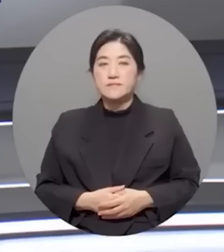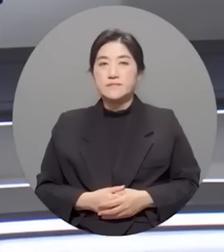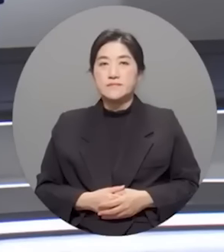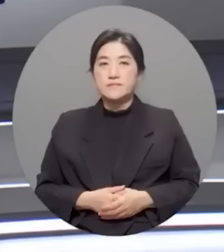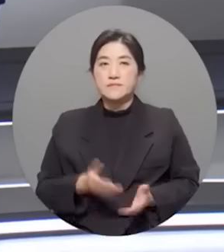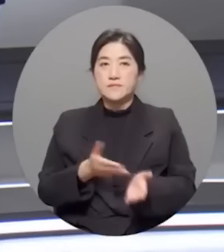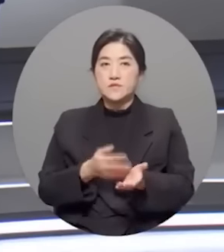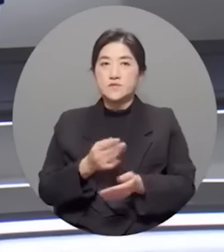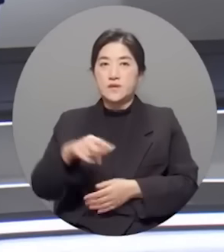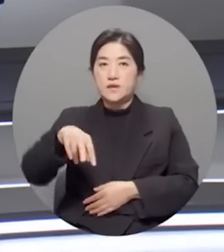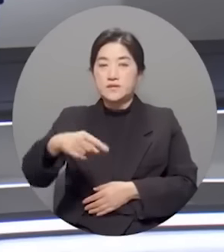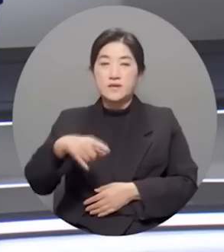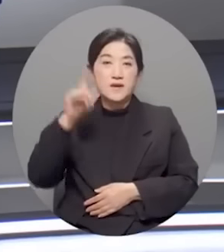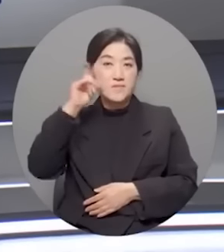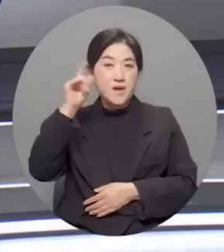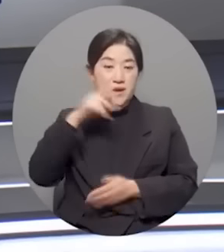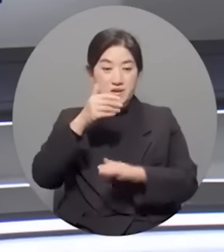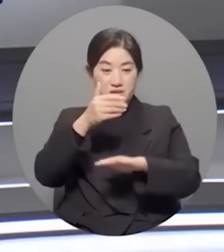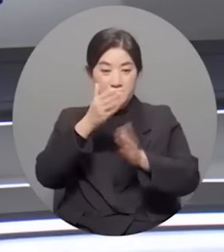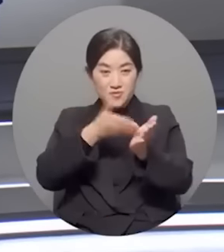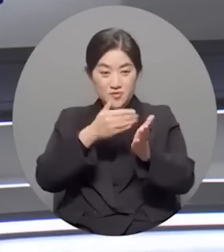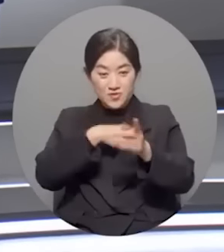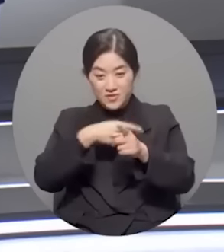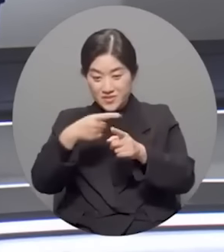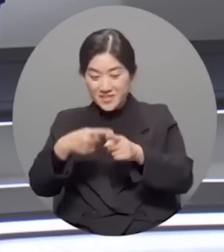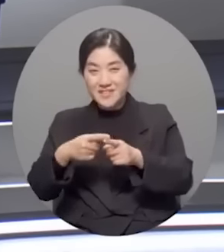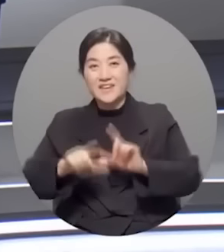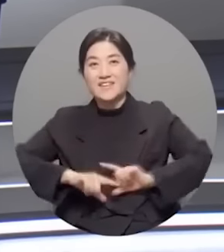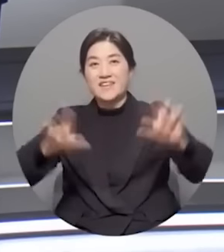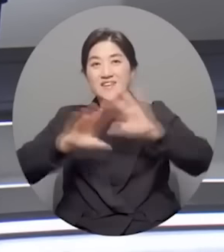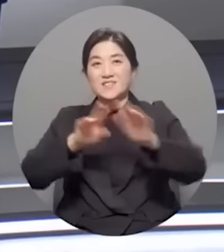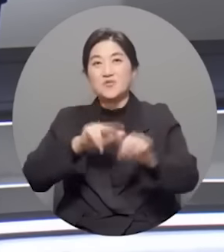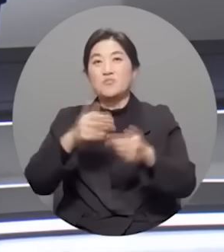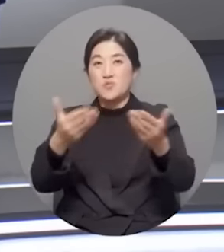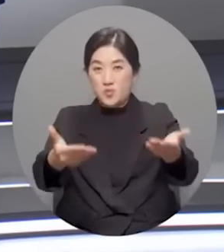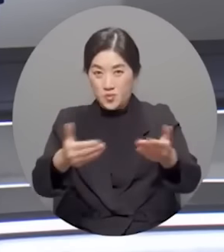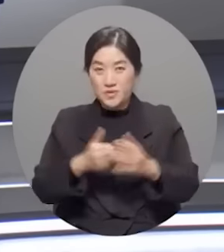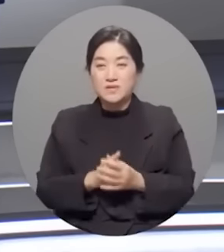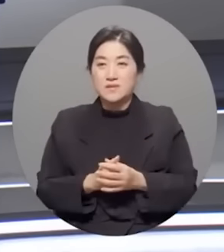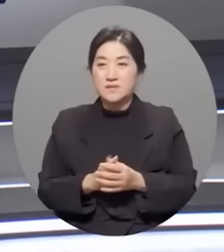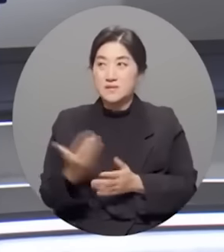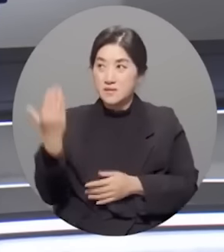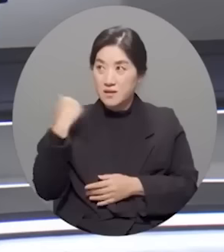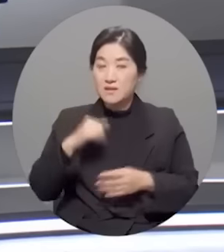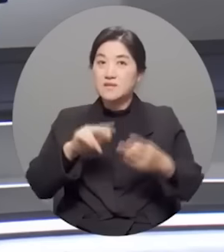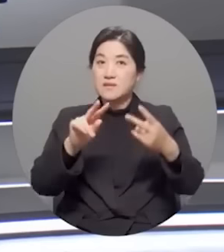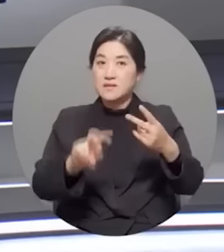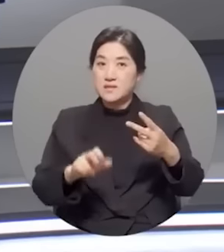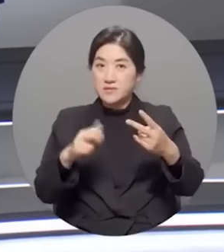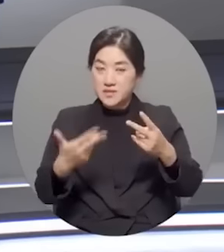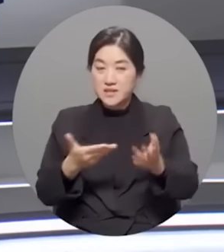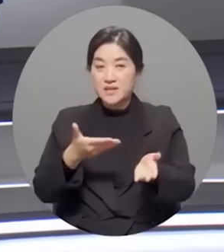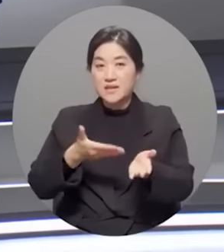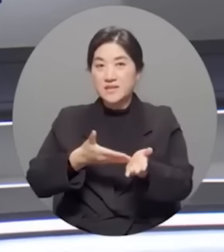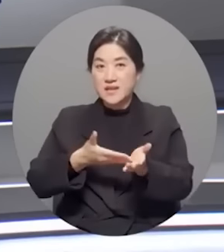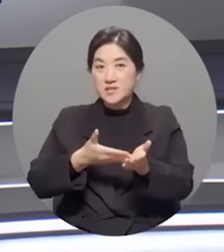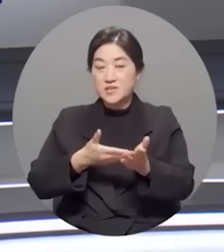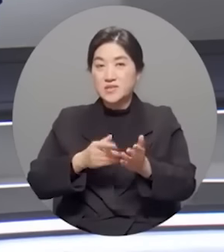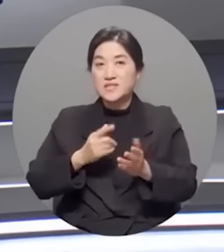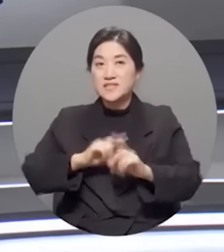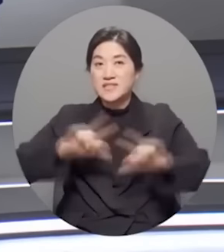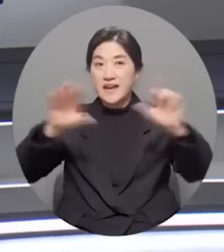뉴스데스크는 매일 뉴스 말미에 날씨 정보를 전해드립니다 그런데 지난 27일에 방송한 날씨 코너가